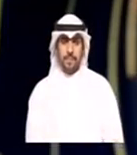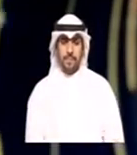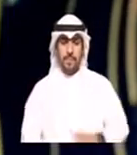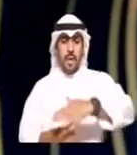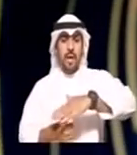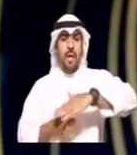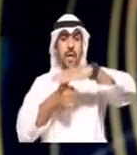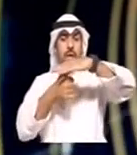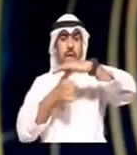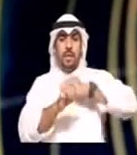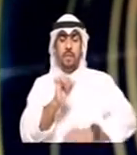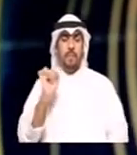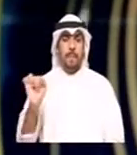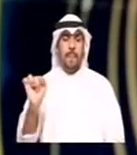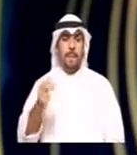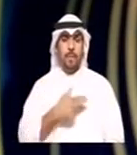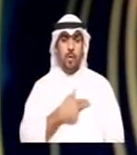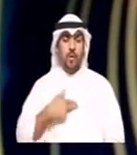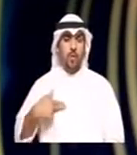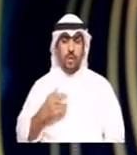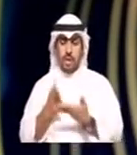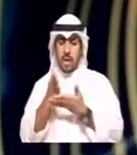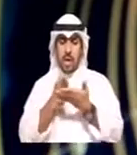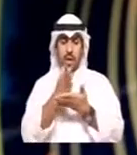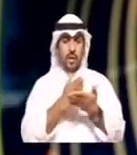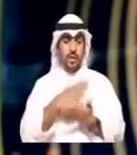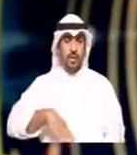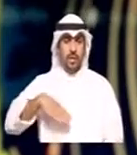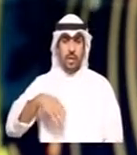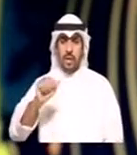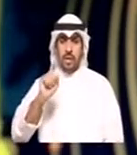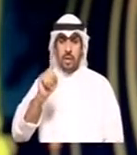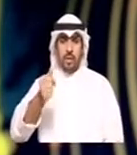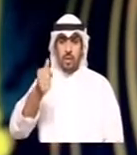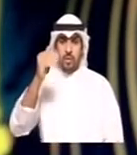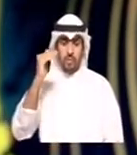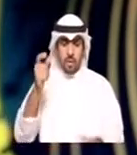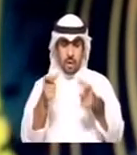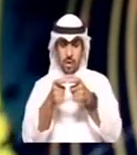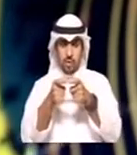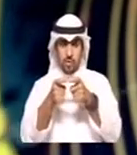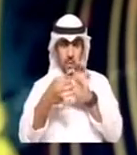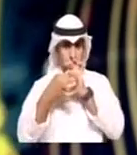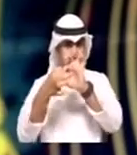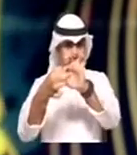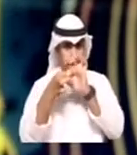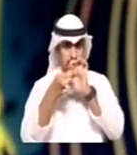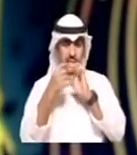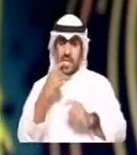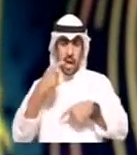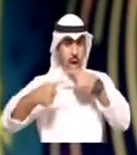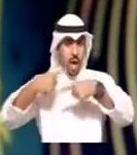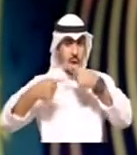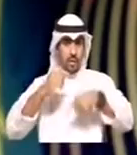النائب الاول لرئيس مجلس الوزراء ووزير الخارجيه الشيخ صباح خالد الحمد الصباح الاجتماع التنسيقي السنوي لوزراء خارجيه الدول